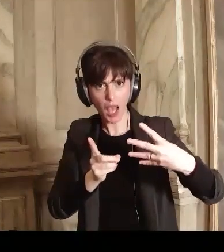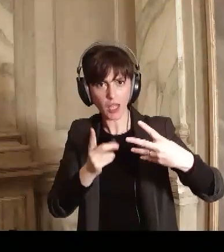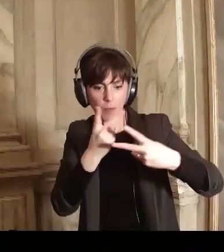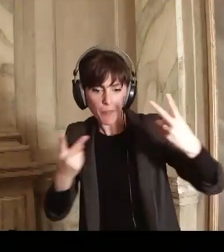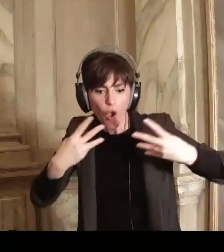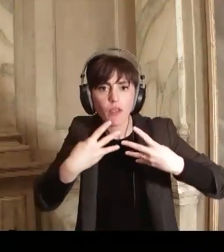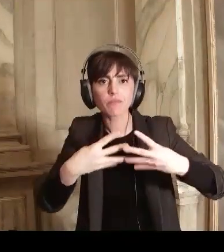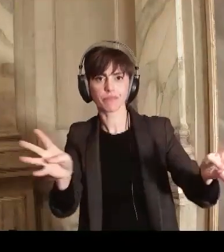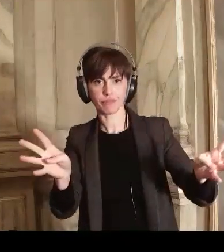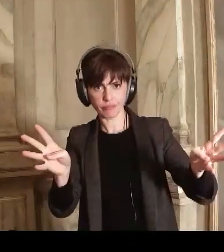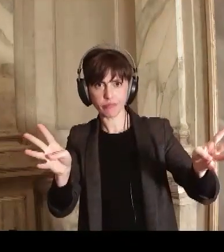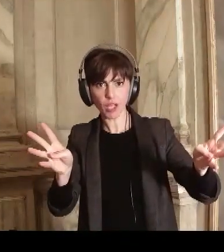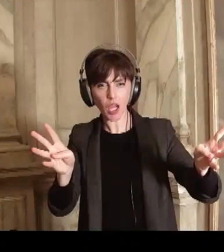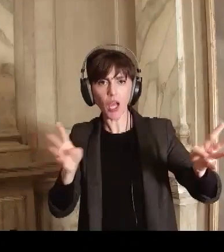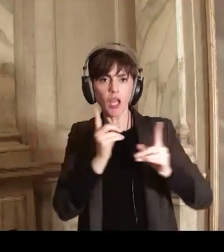nostre convinzioni.